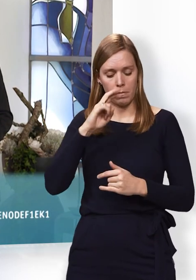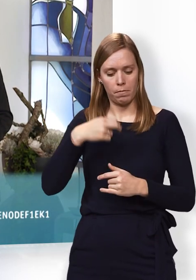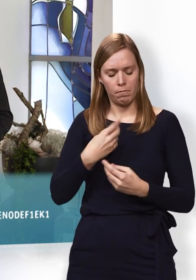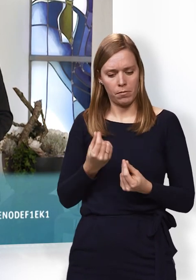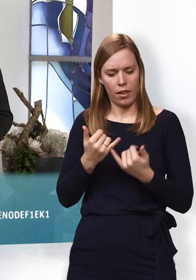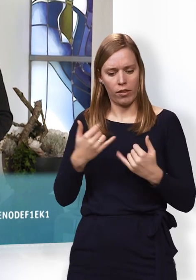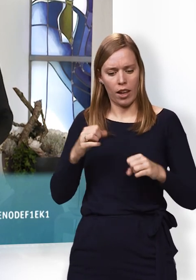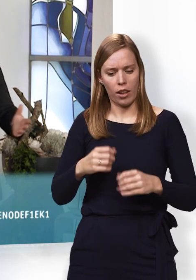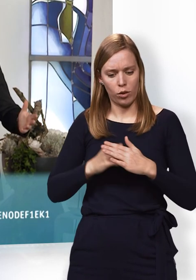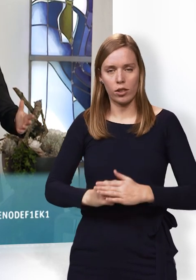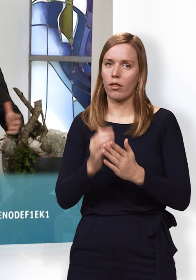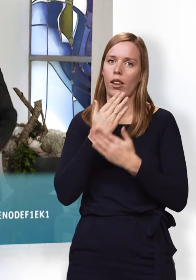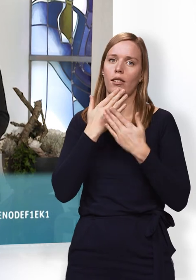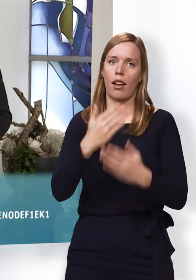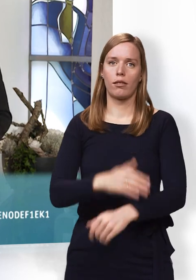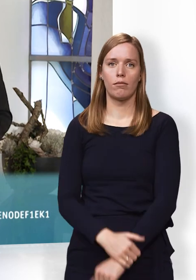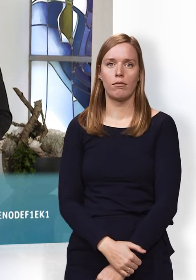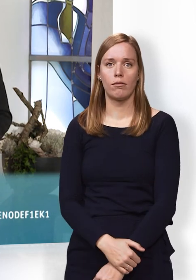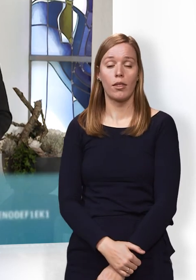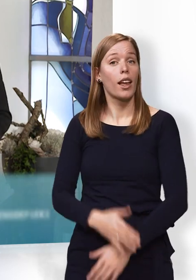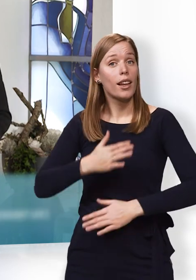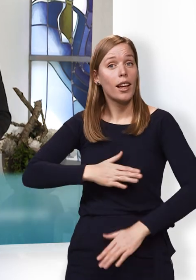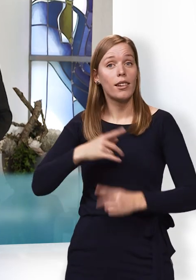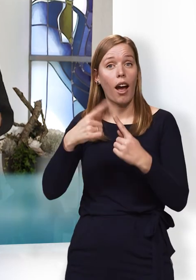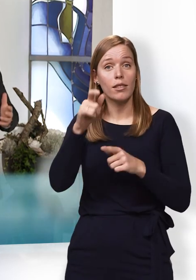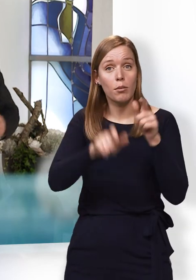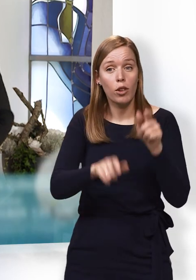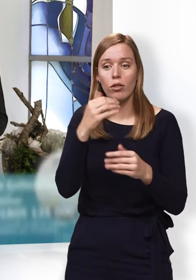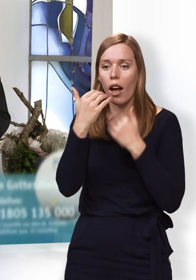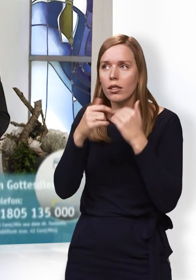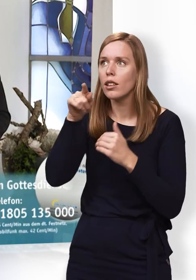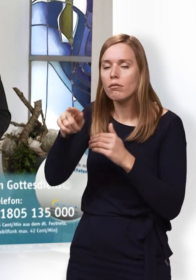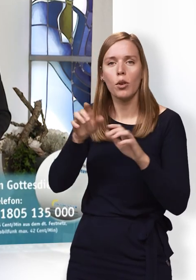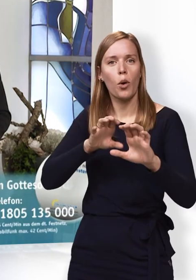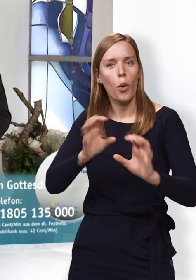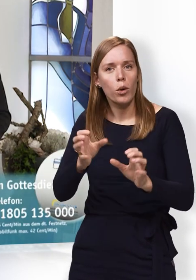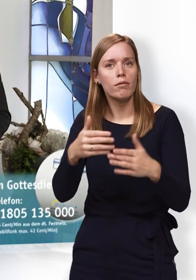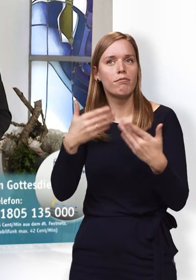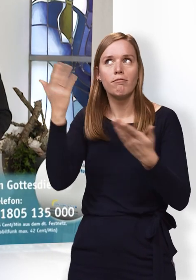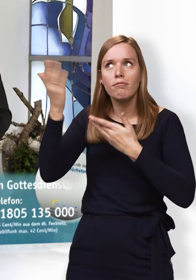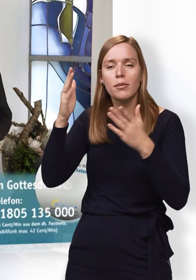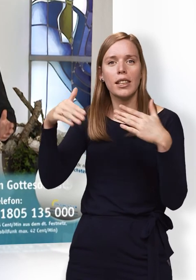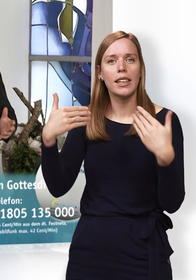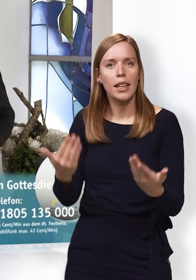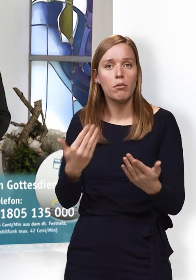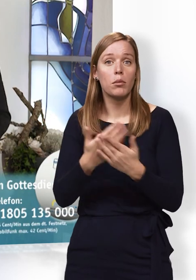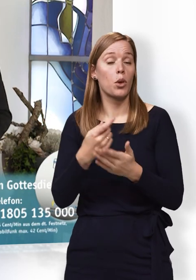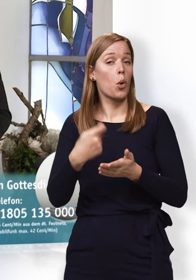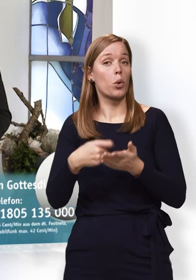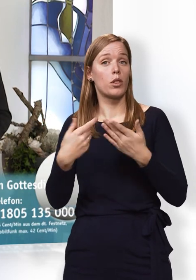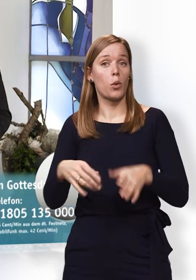unterstützen können. Laden Sie noch andere Menschen ein zu diesem Gottesdienst. Schenken Sie ihnen eine kostenlose DVD mit